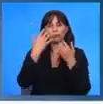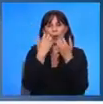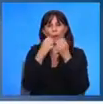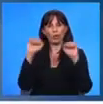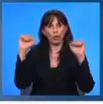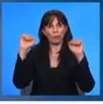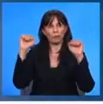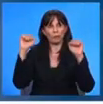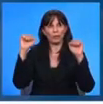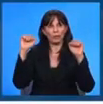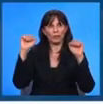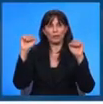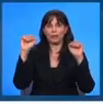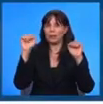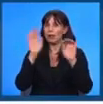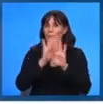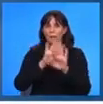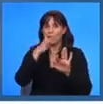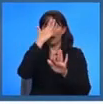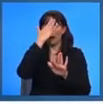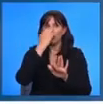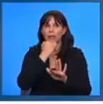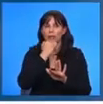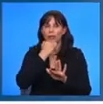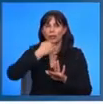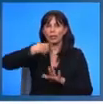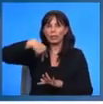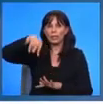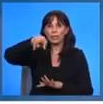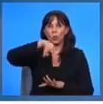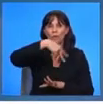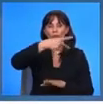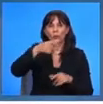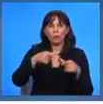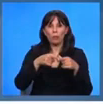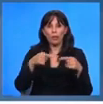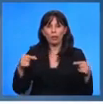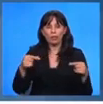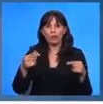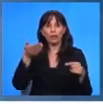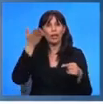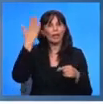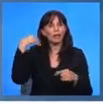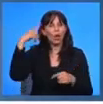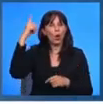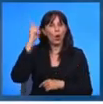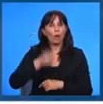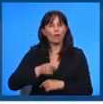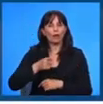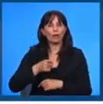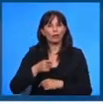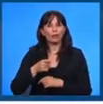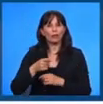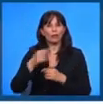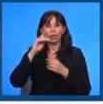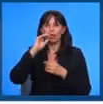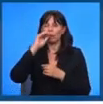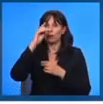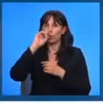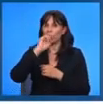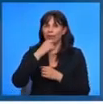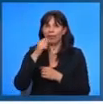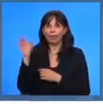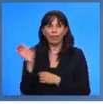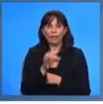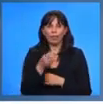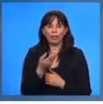חופשיים, לא תחת החמאס, הסתובבו בעזה, והייתה חובה להביא עליהם מידע מודיעיני, וזה היה